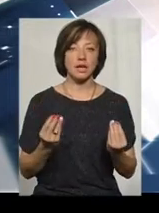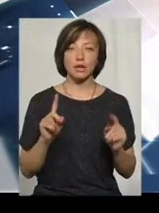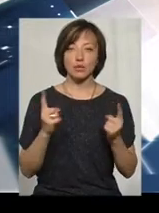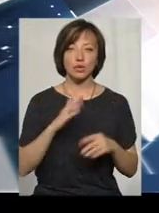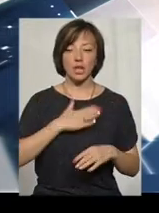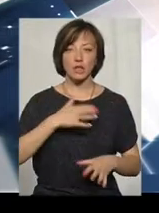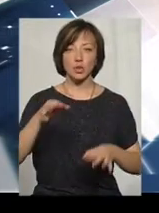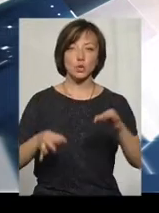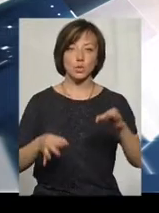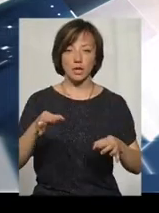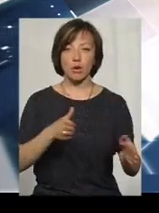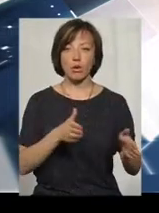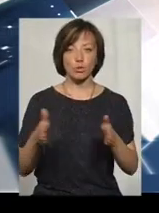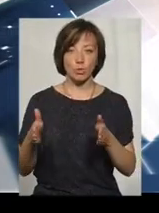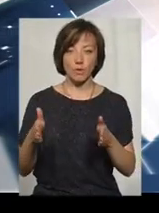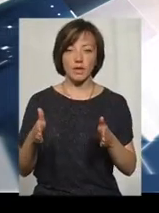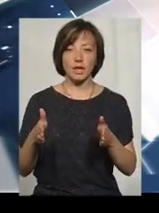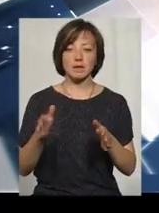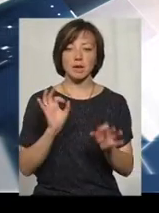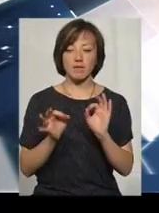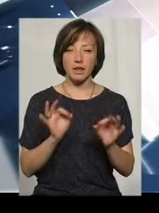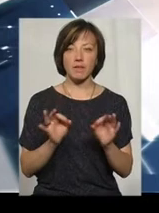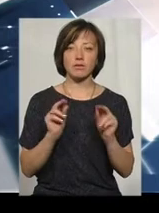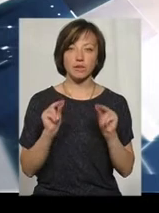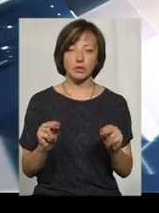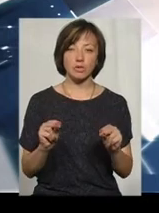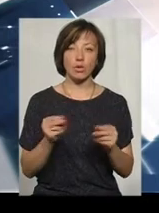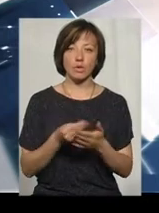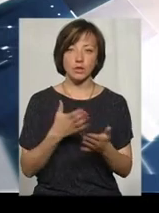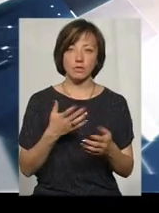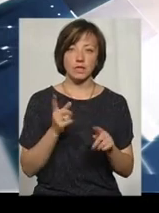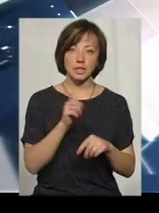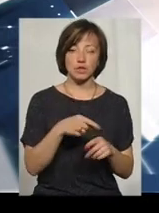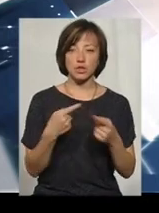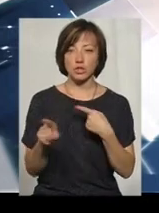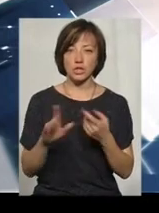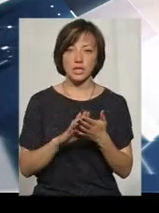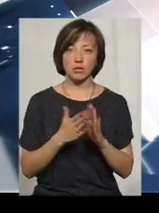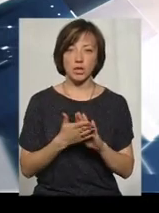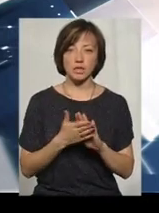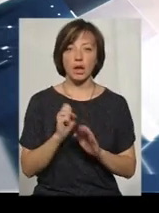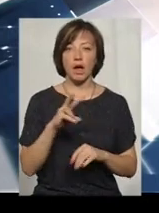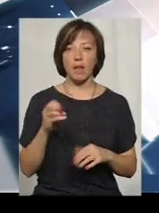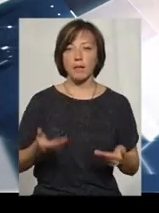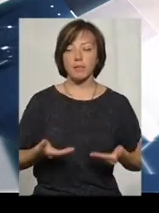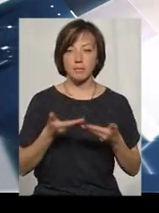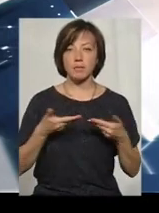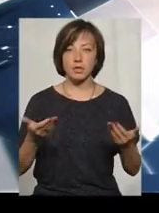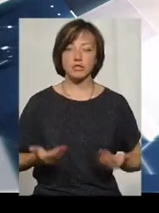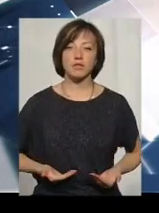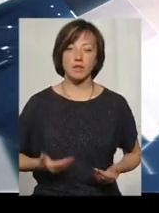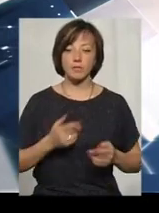наші суди готові справедливо і об'єктивно оцінювати ті чи інші ситуації. Але ми живемо в час